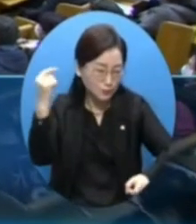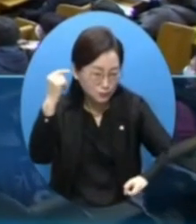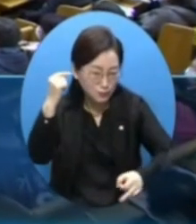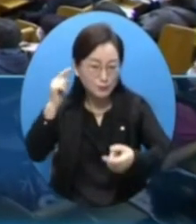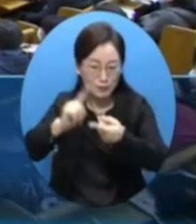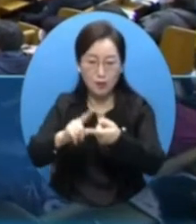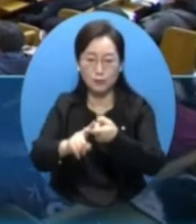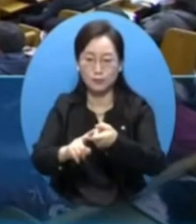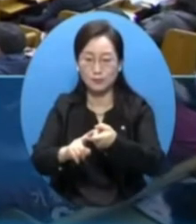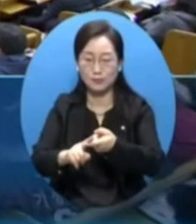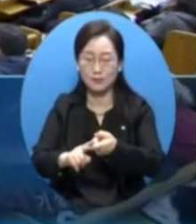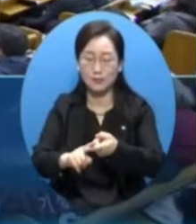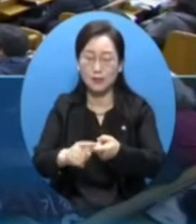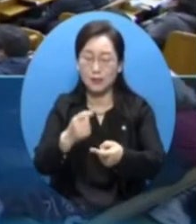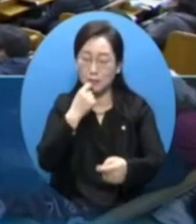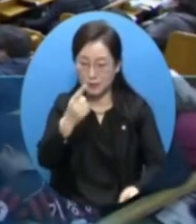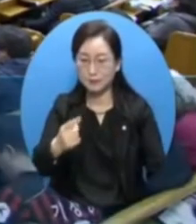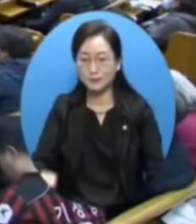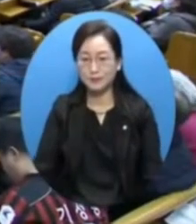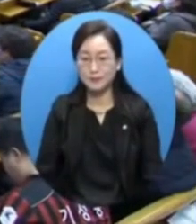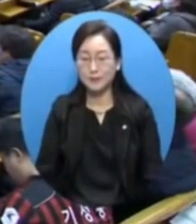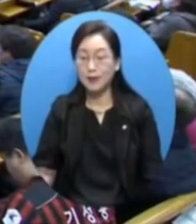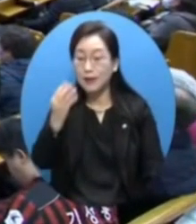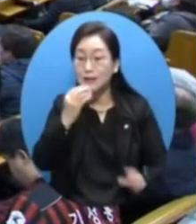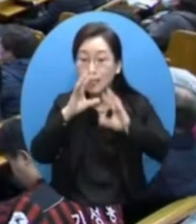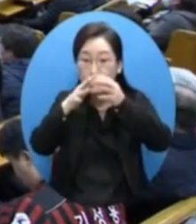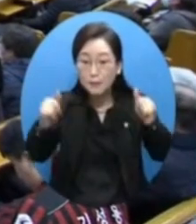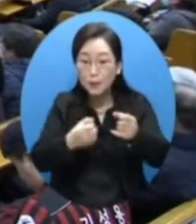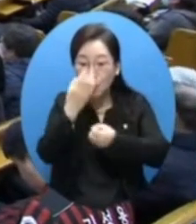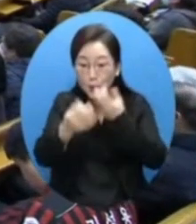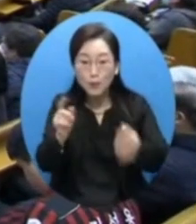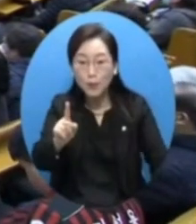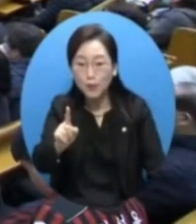청종하리이다 하는지라이 사람의